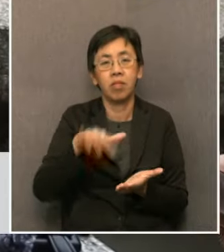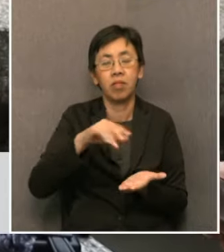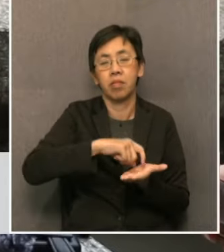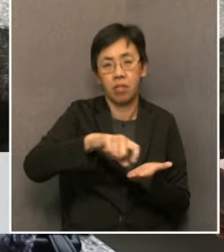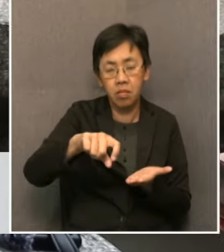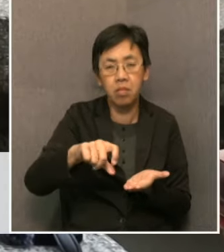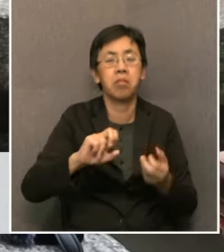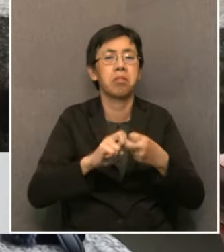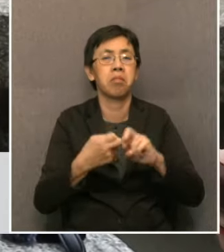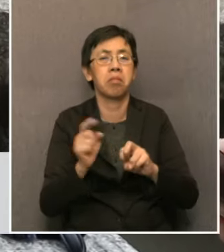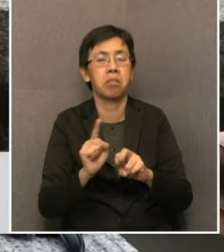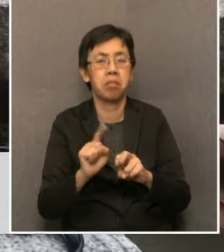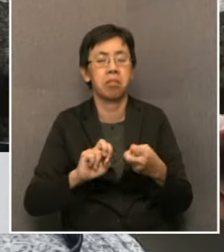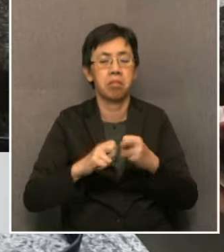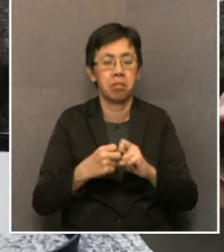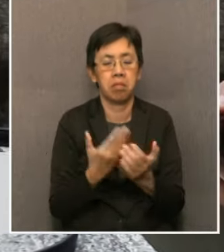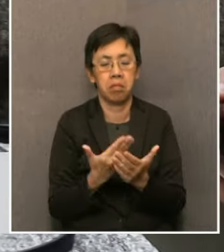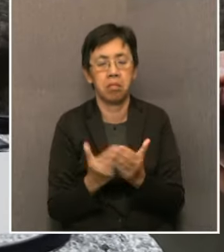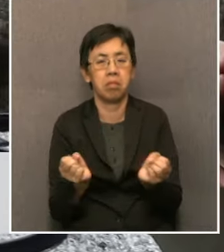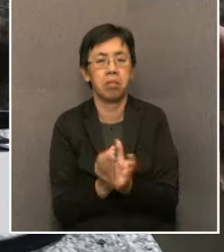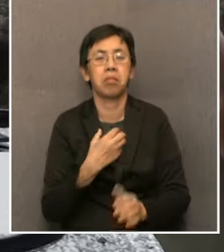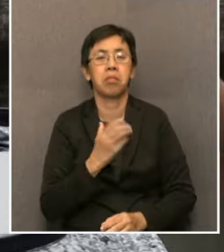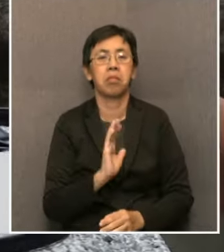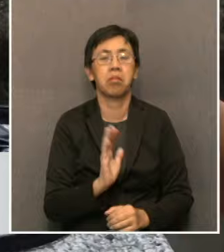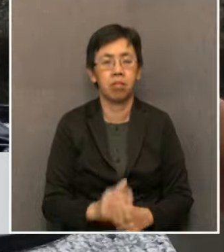เพื่อลดความเสี่ยงทางการคลงต่ไปค่ะ